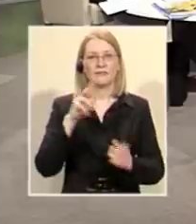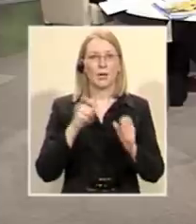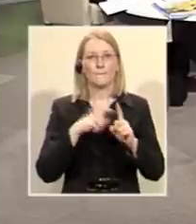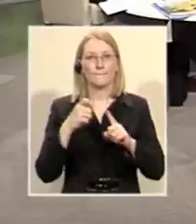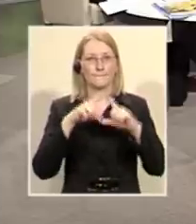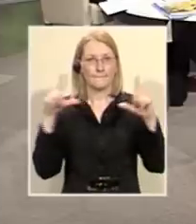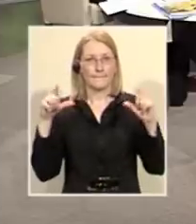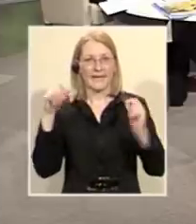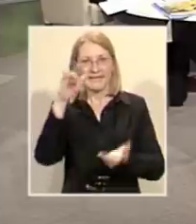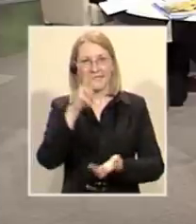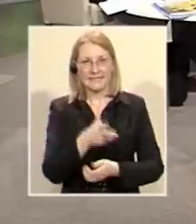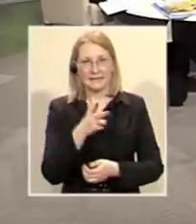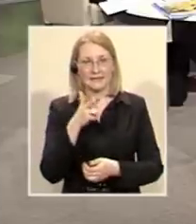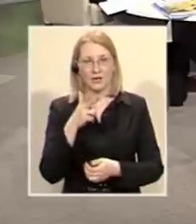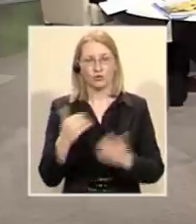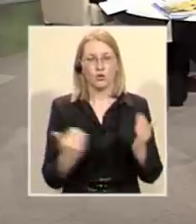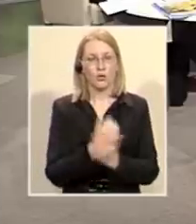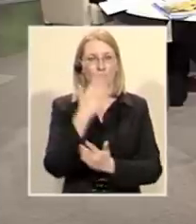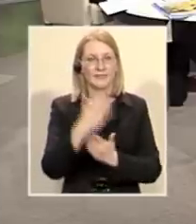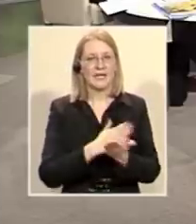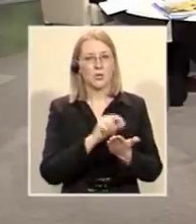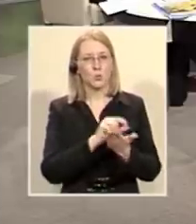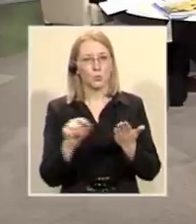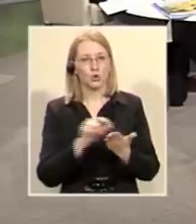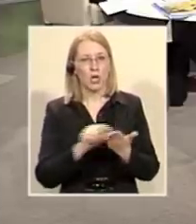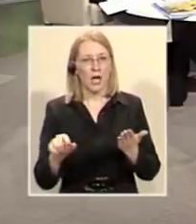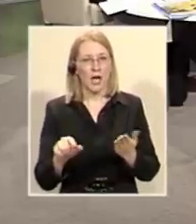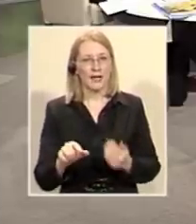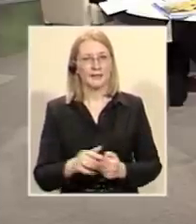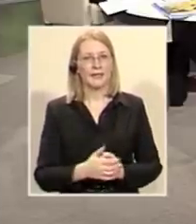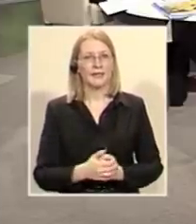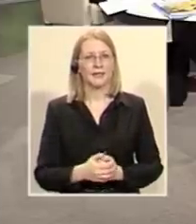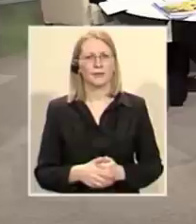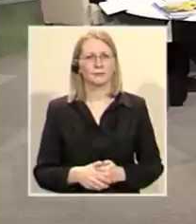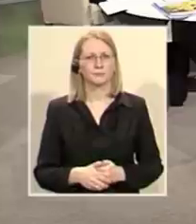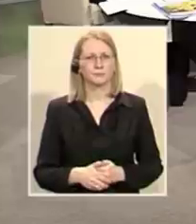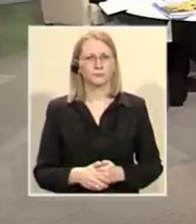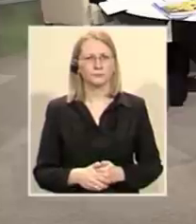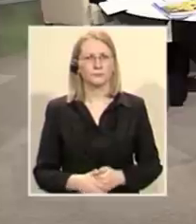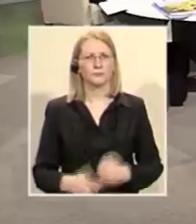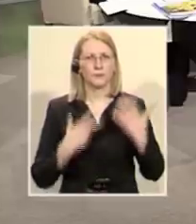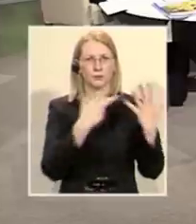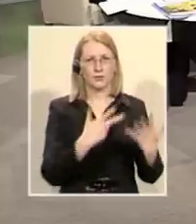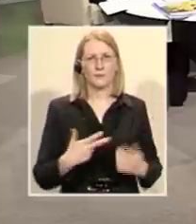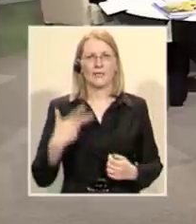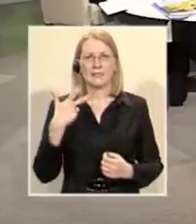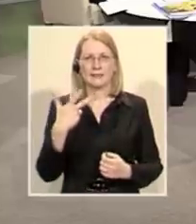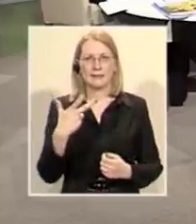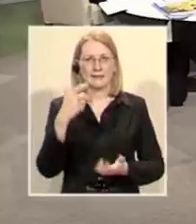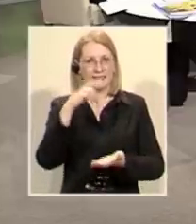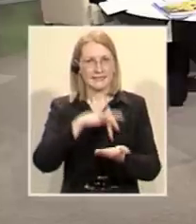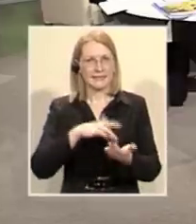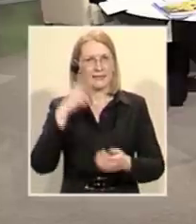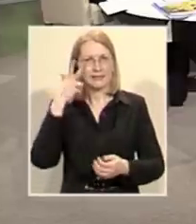je zatražio zapravo da u novom zakonu u članku ovako 83, da